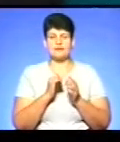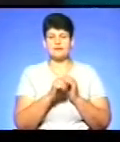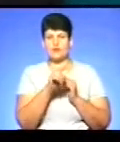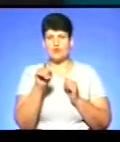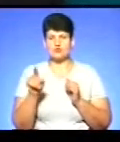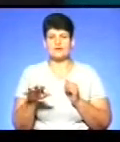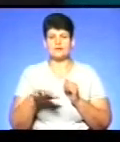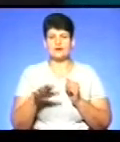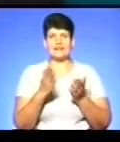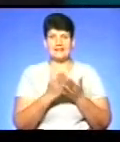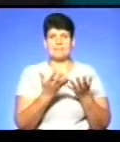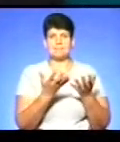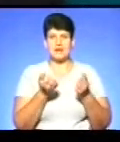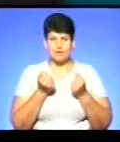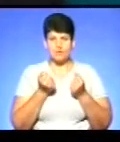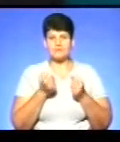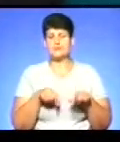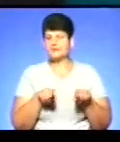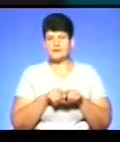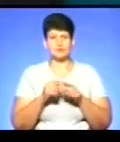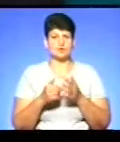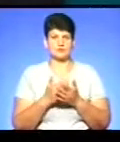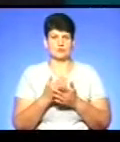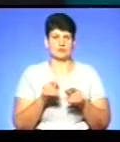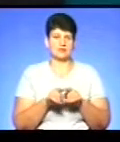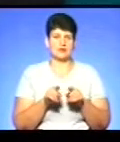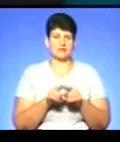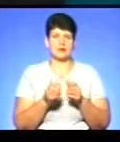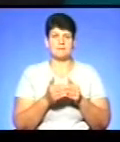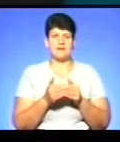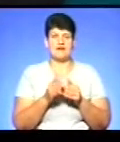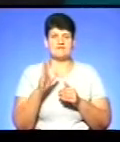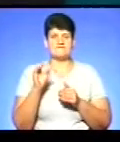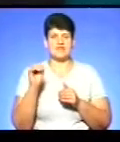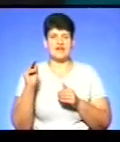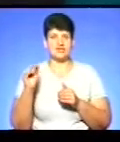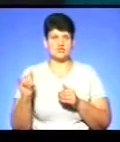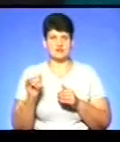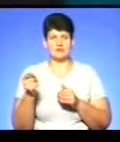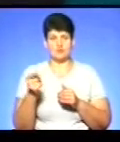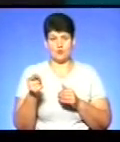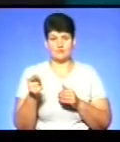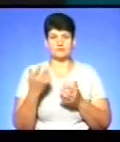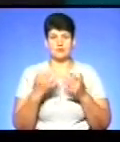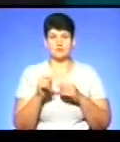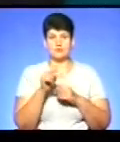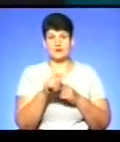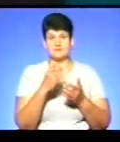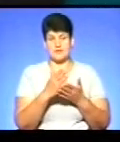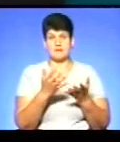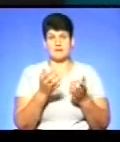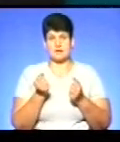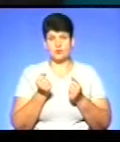території, є прийом сигналу, воно таке ж якісне, як, скажімо, біля тої вежі, як в Тернополі, так і в віддаленому селі, якщо там є прийом